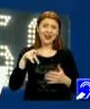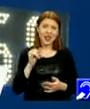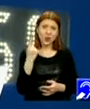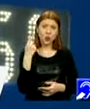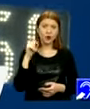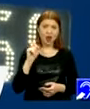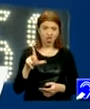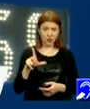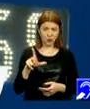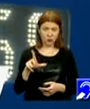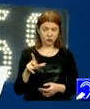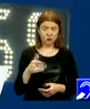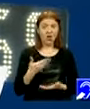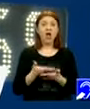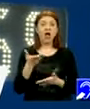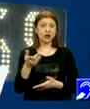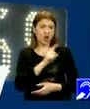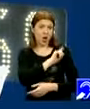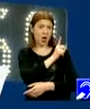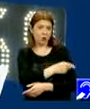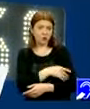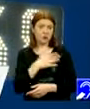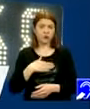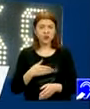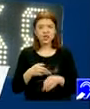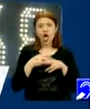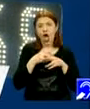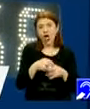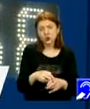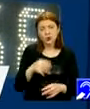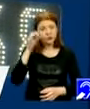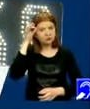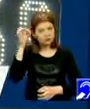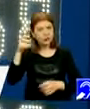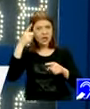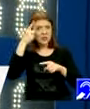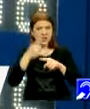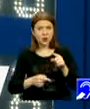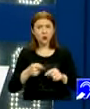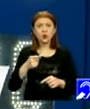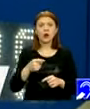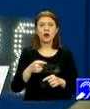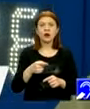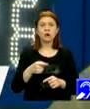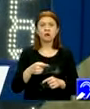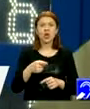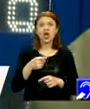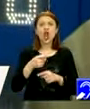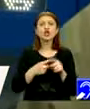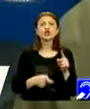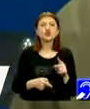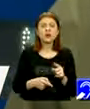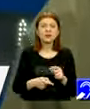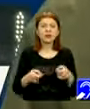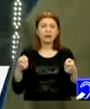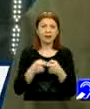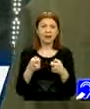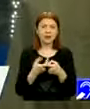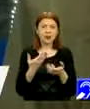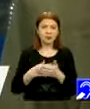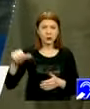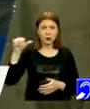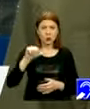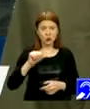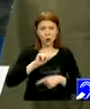litru. În aceste condiții, autoritățile vor să intervină și au un calcul să reducă la jumătate acciza pe care o aplică direct în prețul carburanților.